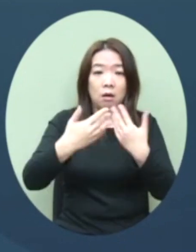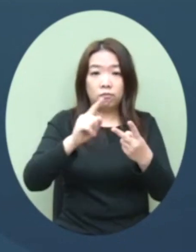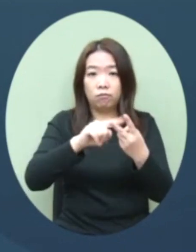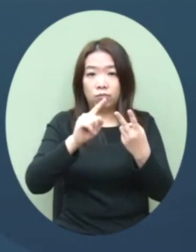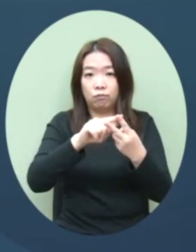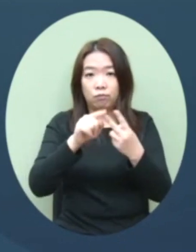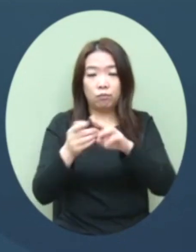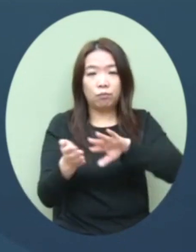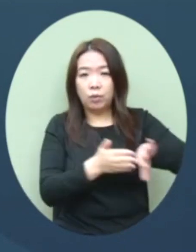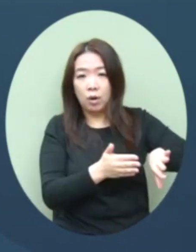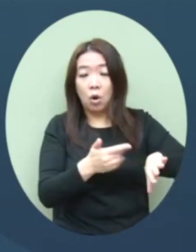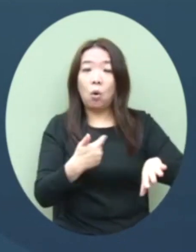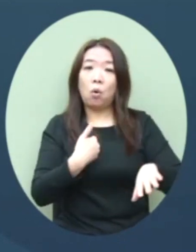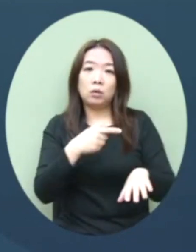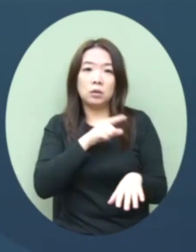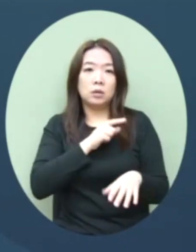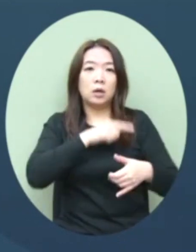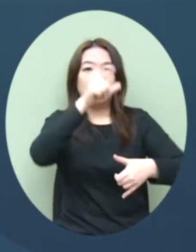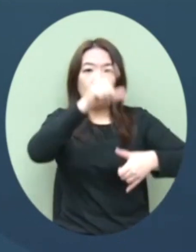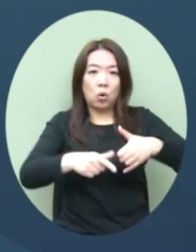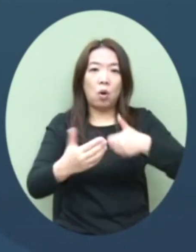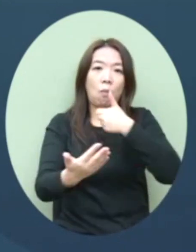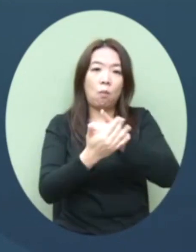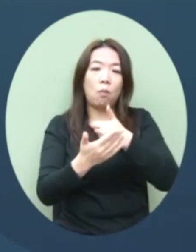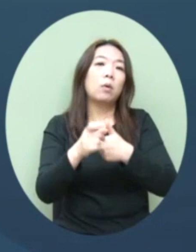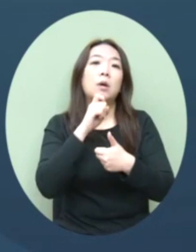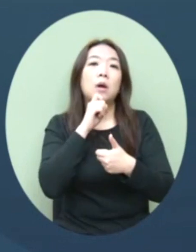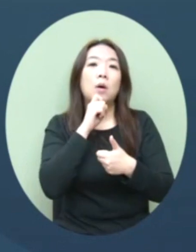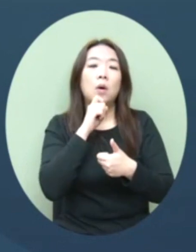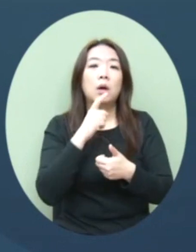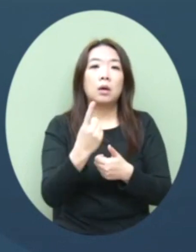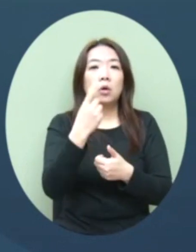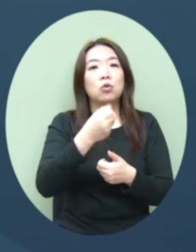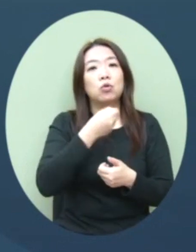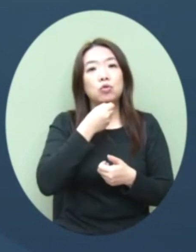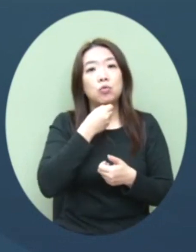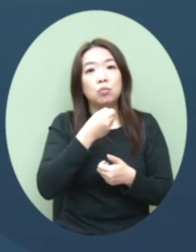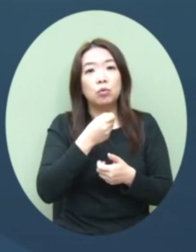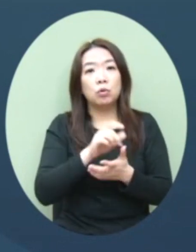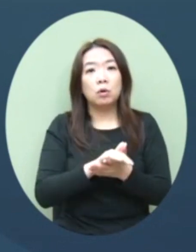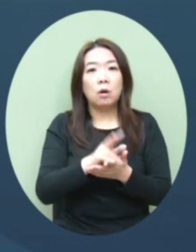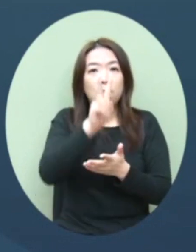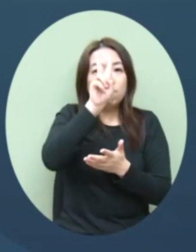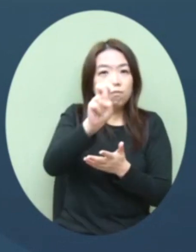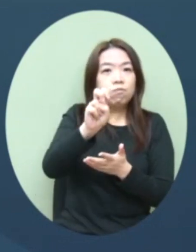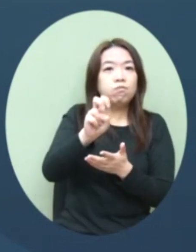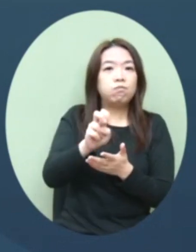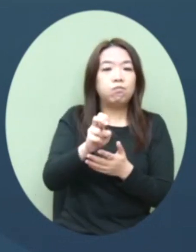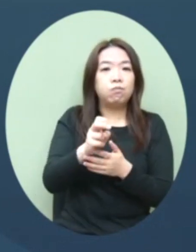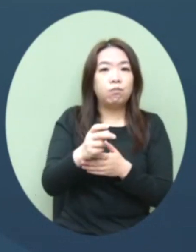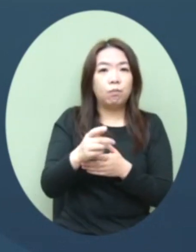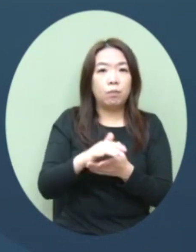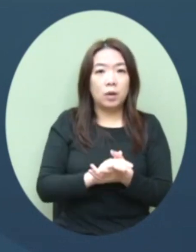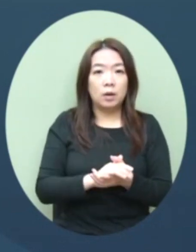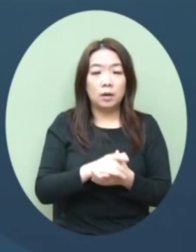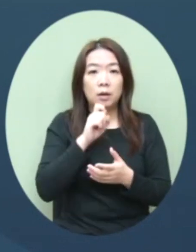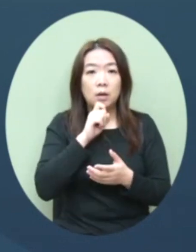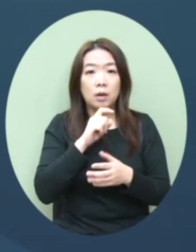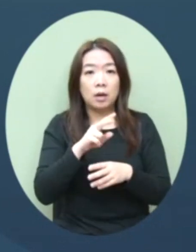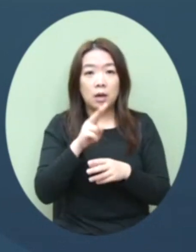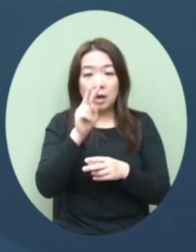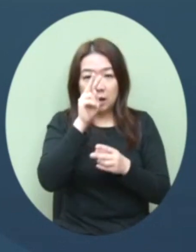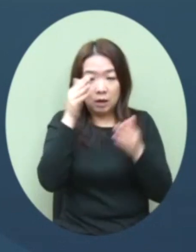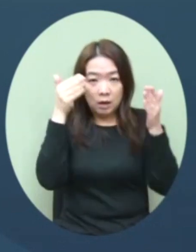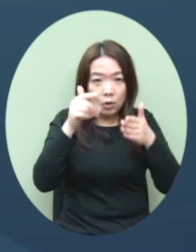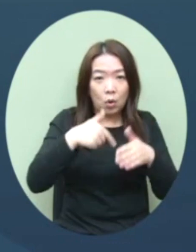個人的防護其中有一個傳媒都是很眼利的留意到我在早前